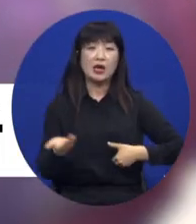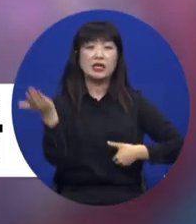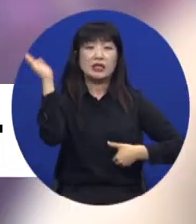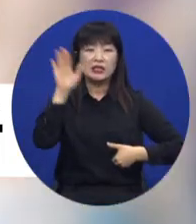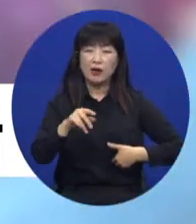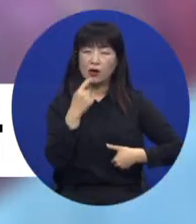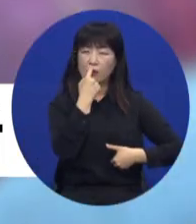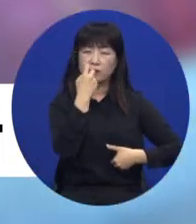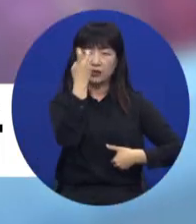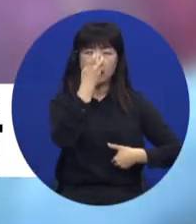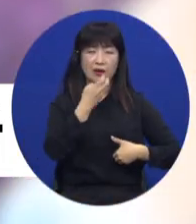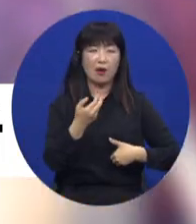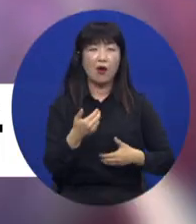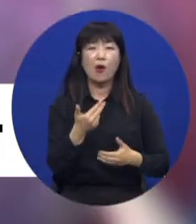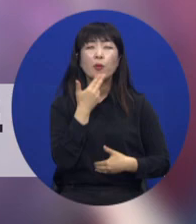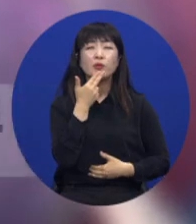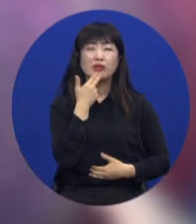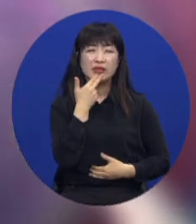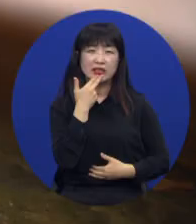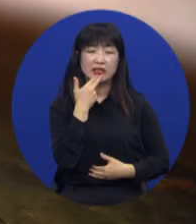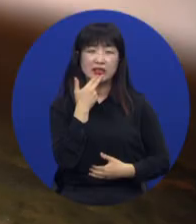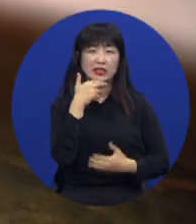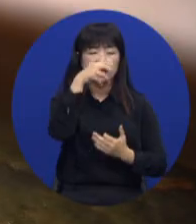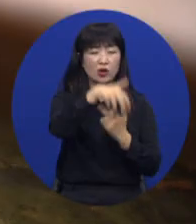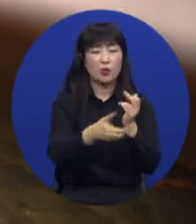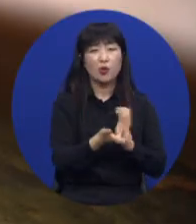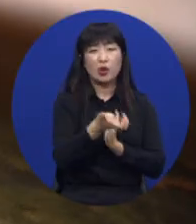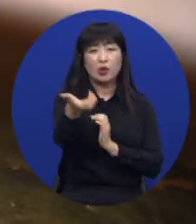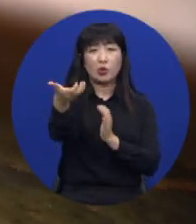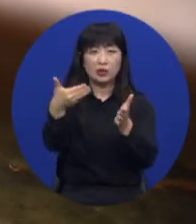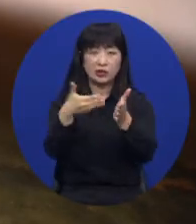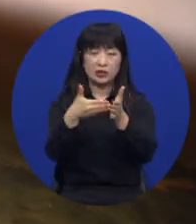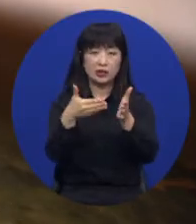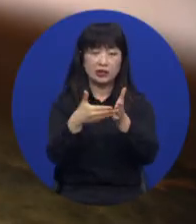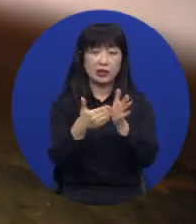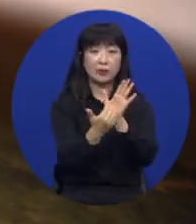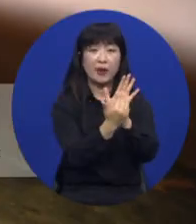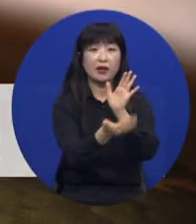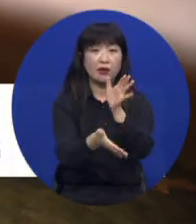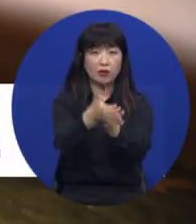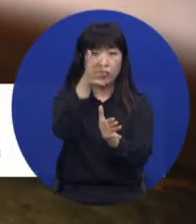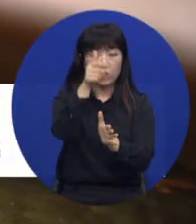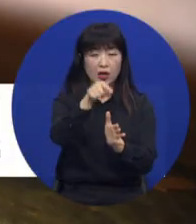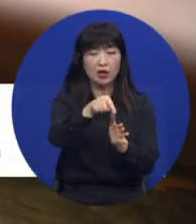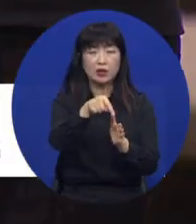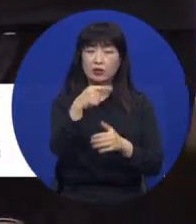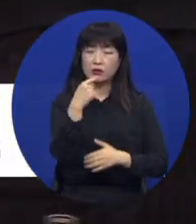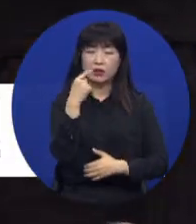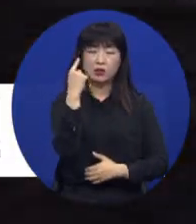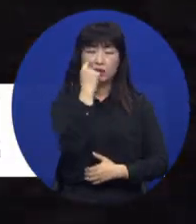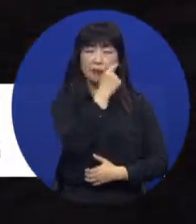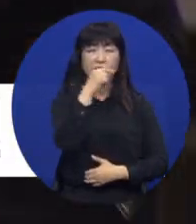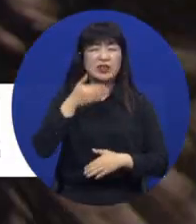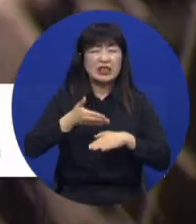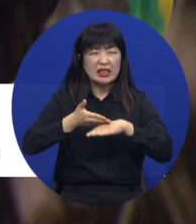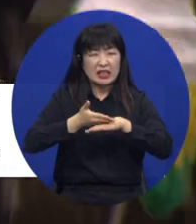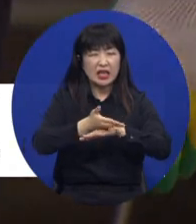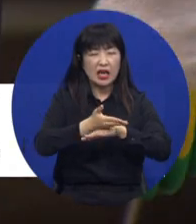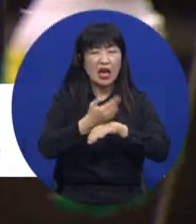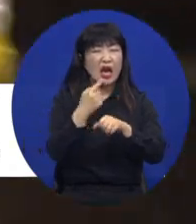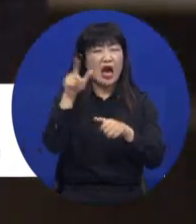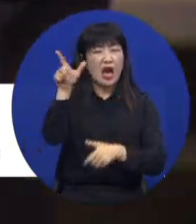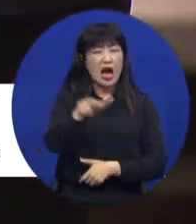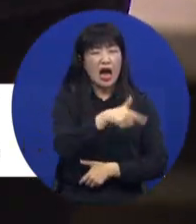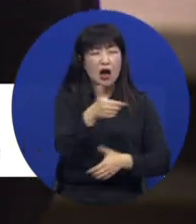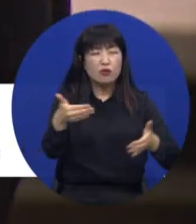검사를 받지 않은 채 거주지까지 이동한 겁니다. 하지만 방역당국은 이 같은 사실을 알아채지 못했고 12시간이